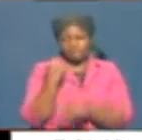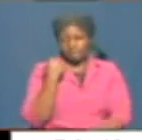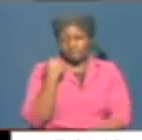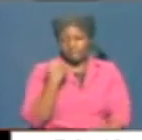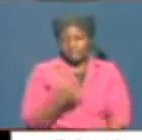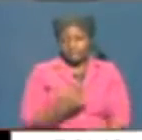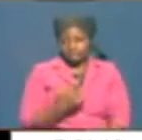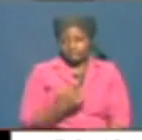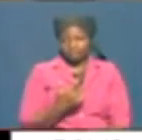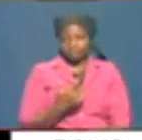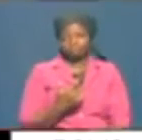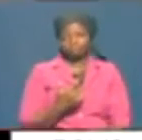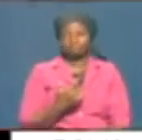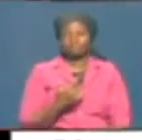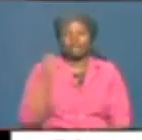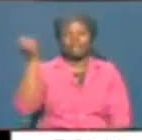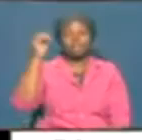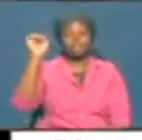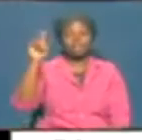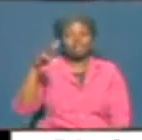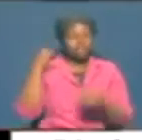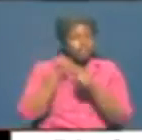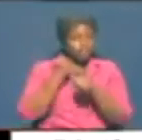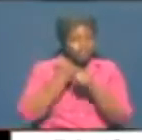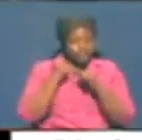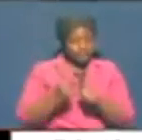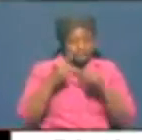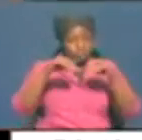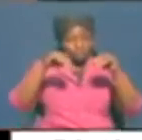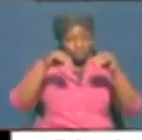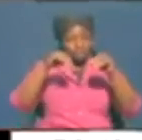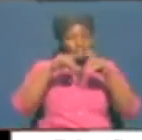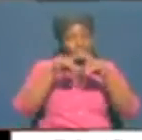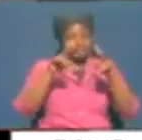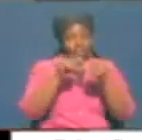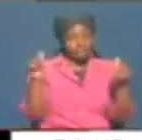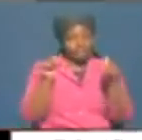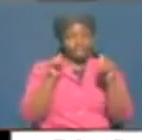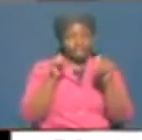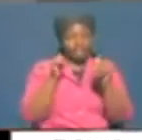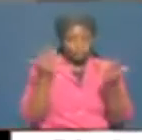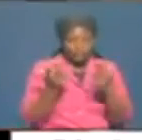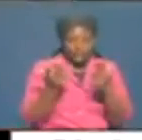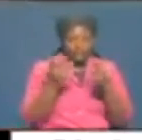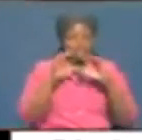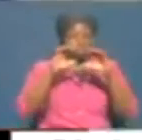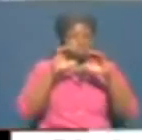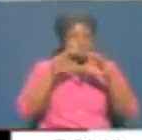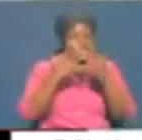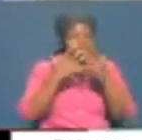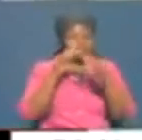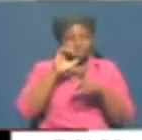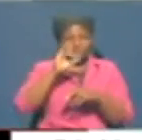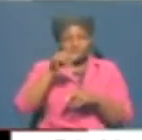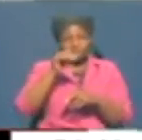Kampeni ya Harambee Stars ya kufuzu kipute cha kombe la dunia ijaanza vyema, huku timu hiyo chini ya ukufunzi wa Jacob Mule ikiandikisha sare